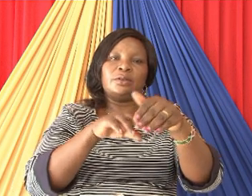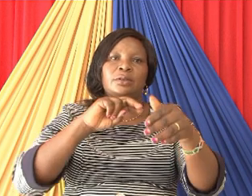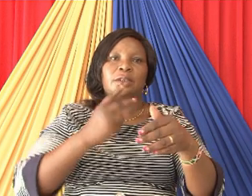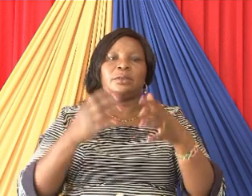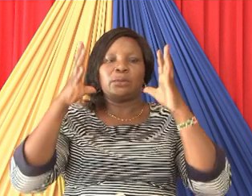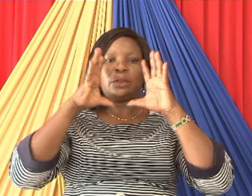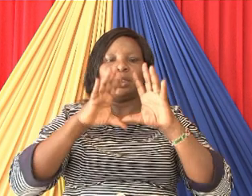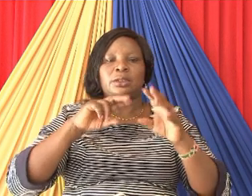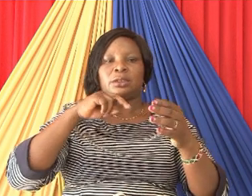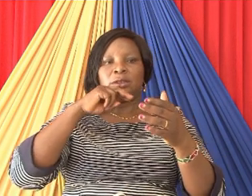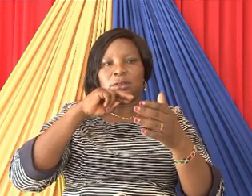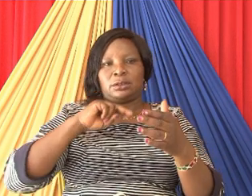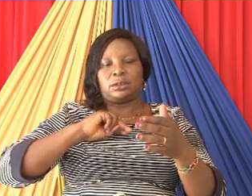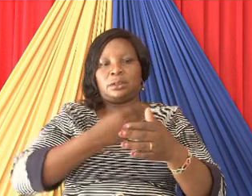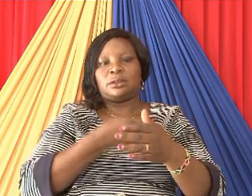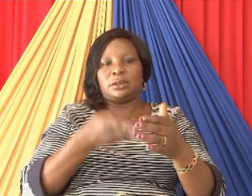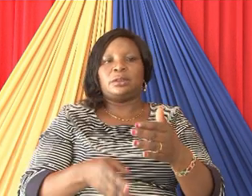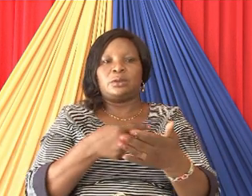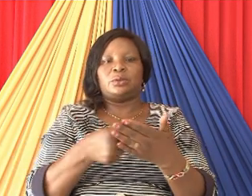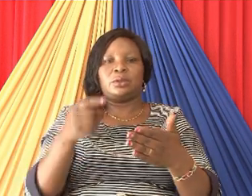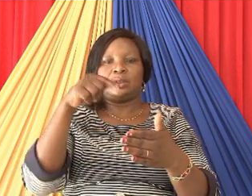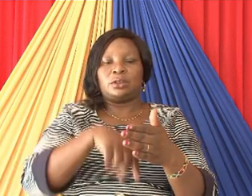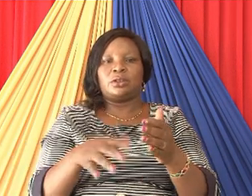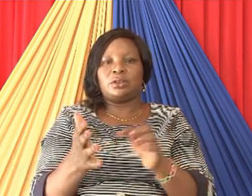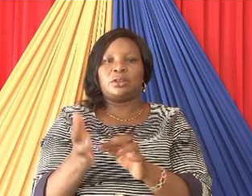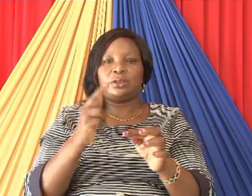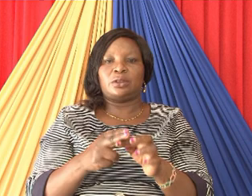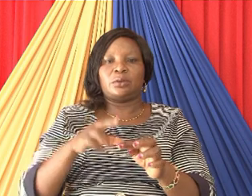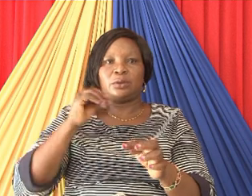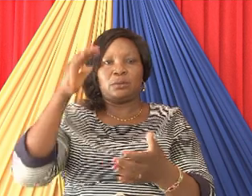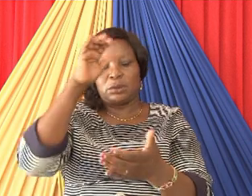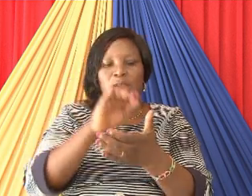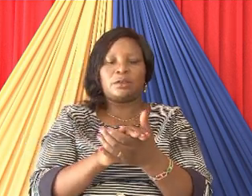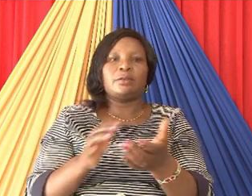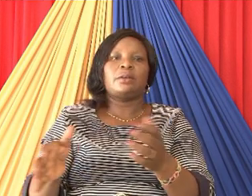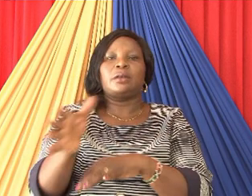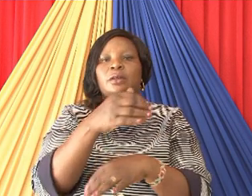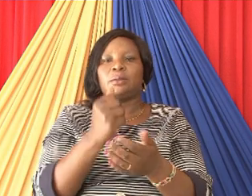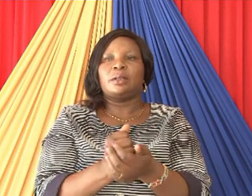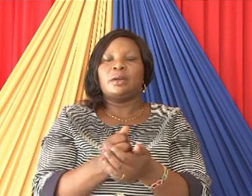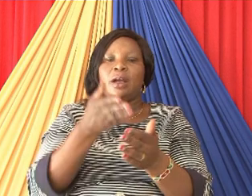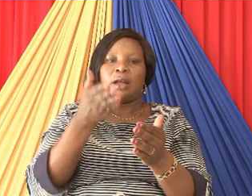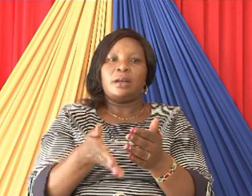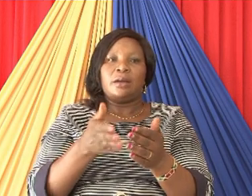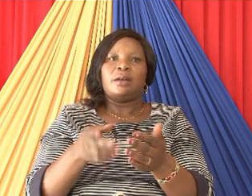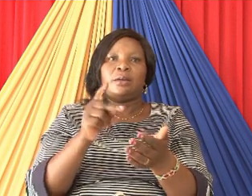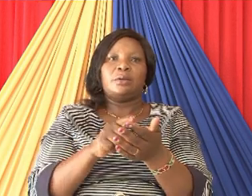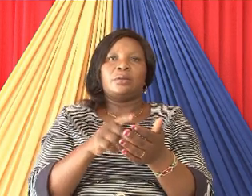kuwa nasi wiki hii. Na ni katika jina la Yesu twaomba na tumeamini. Na sasa nawaweka mikononi mwa